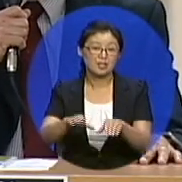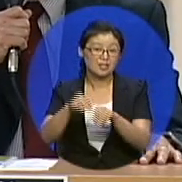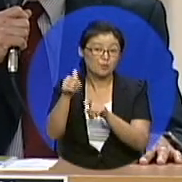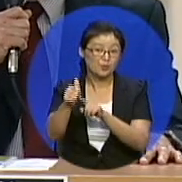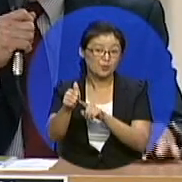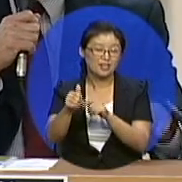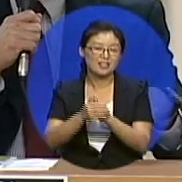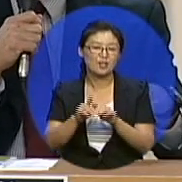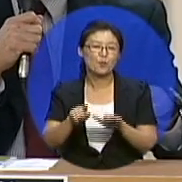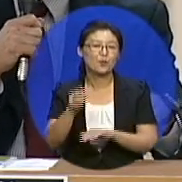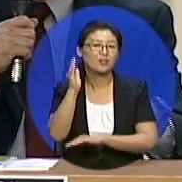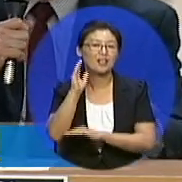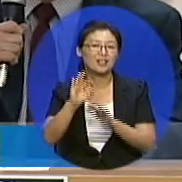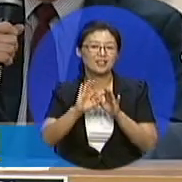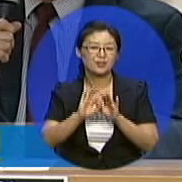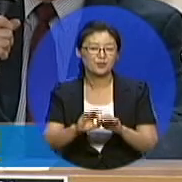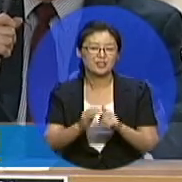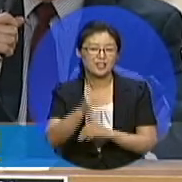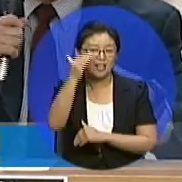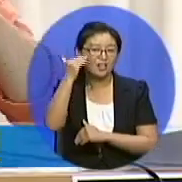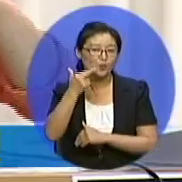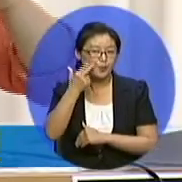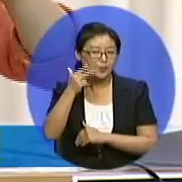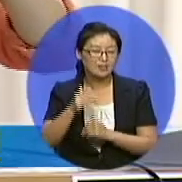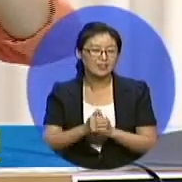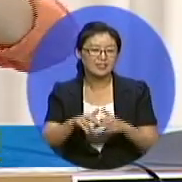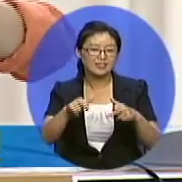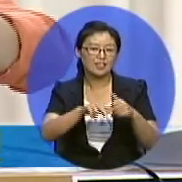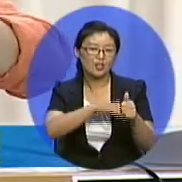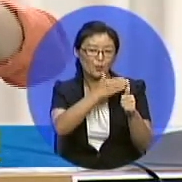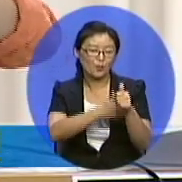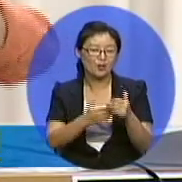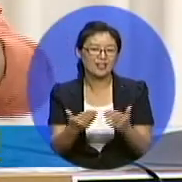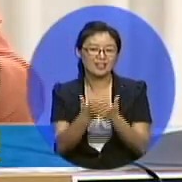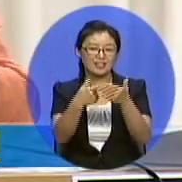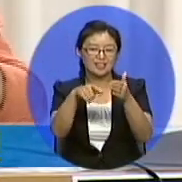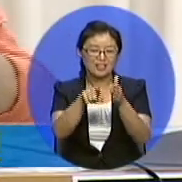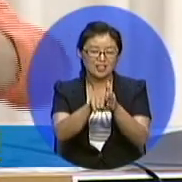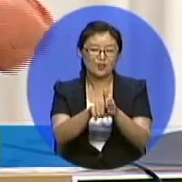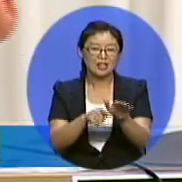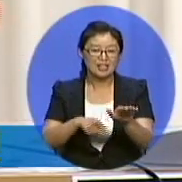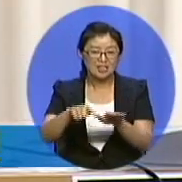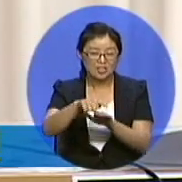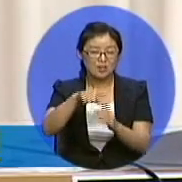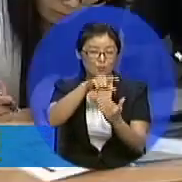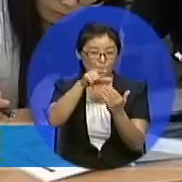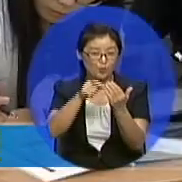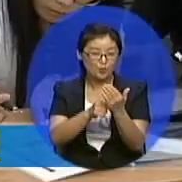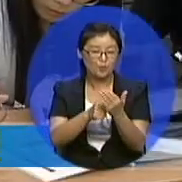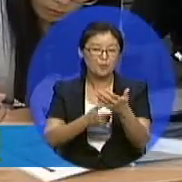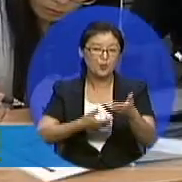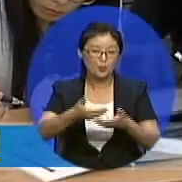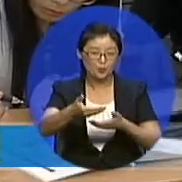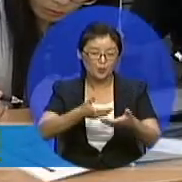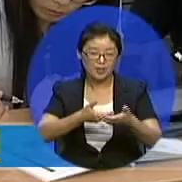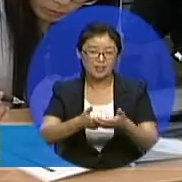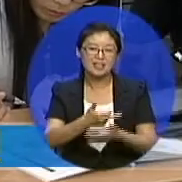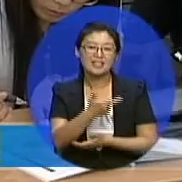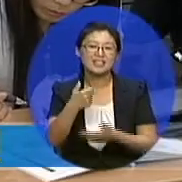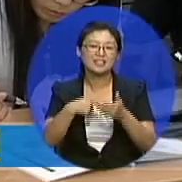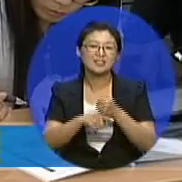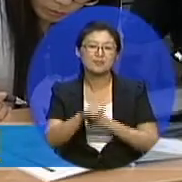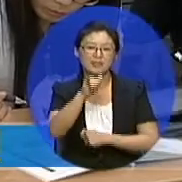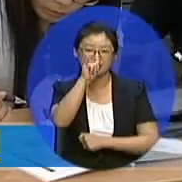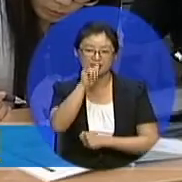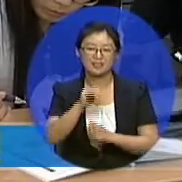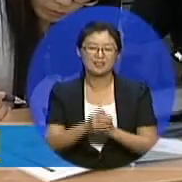사무총장은 이번 강연을 통해 한국과 미국이 장애인의 권리 향상을 위해 리더십 아카데미 프로그램을 교류하는 데는 큰 의미가